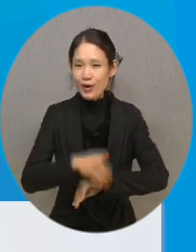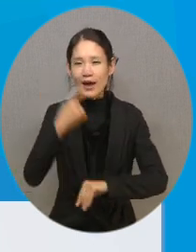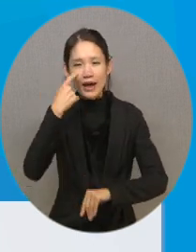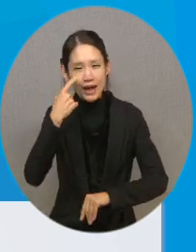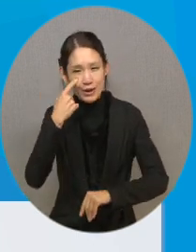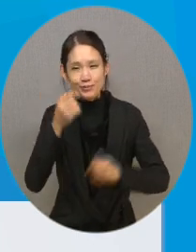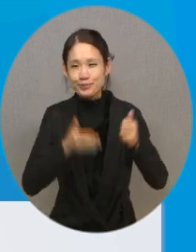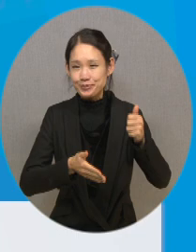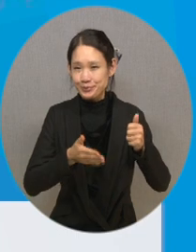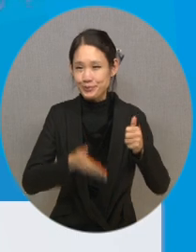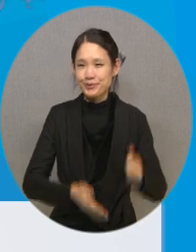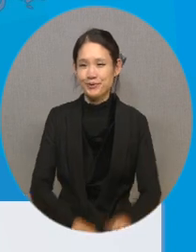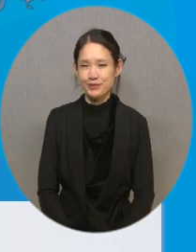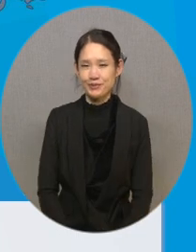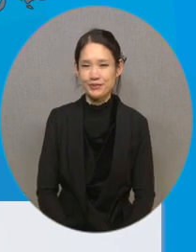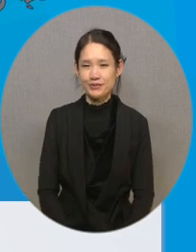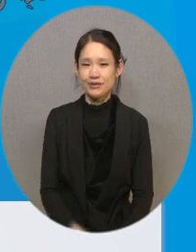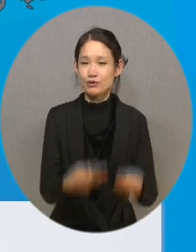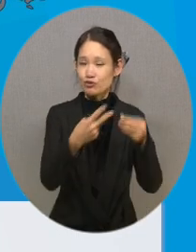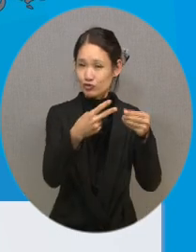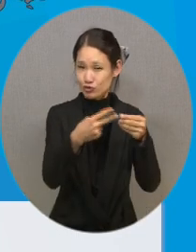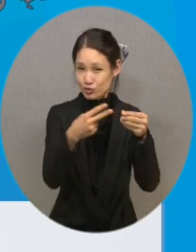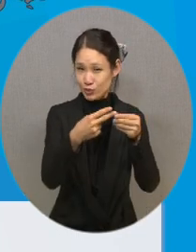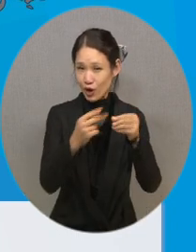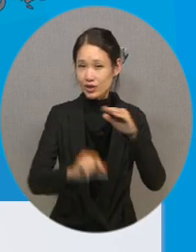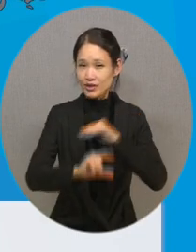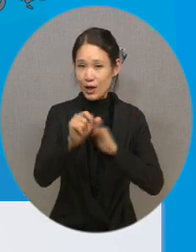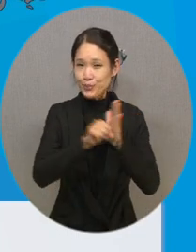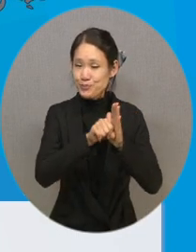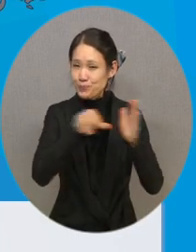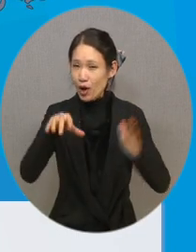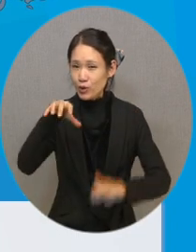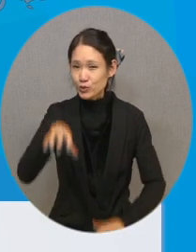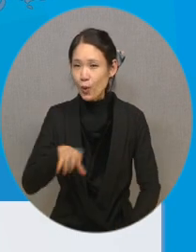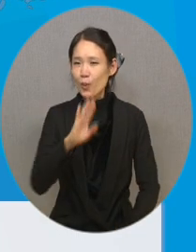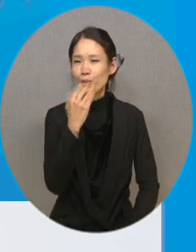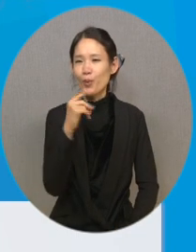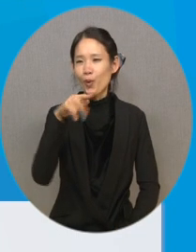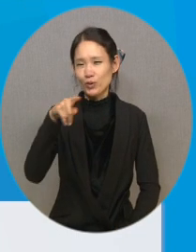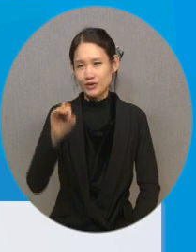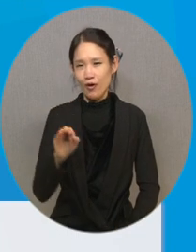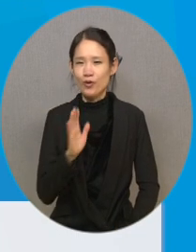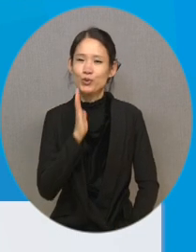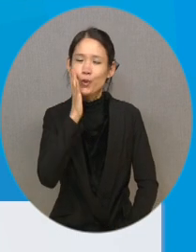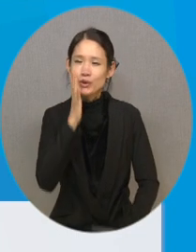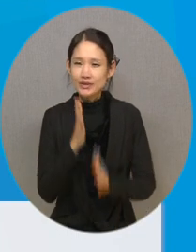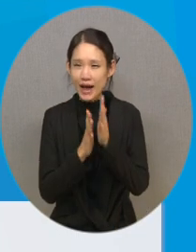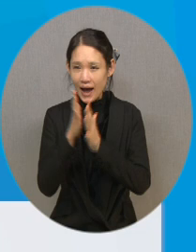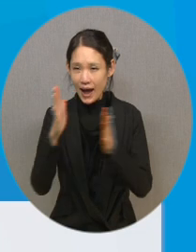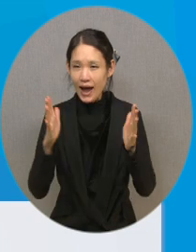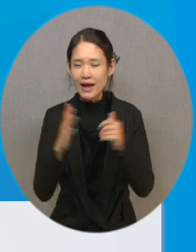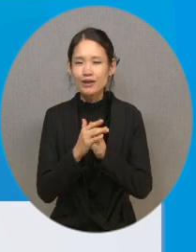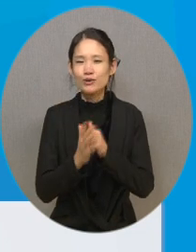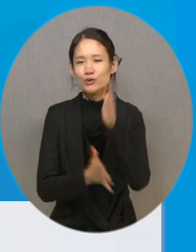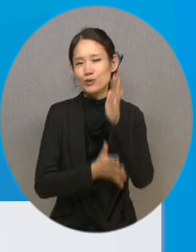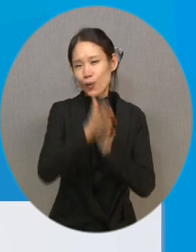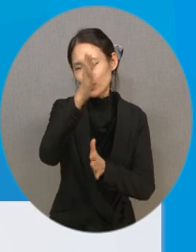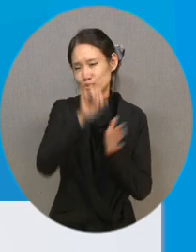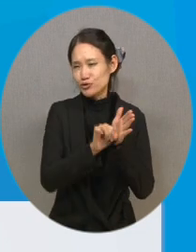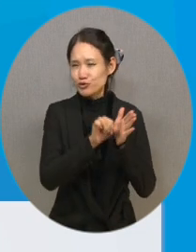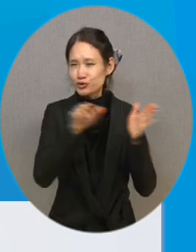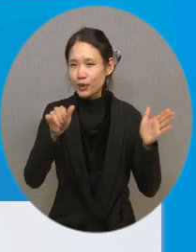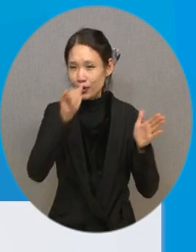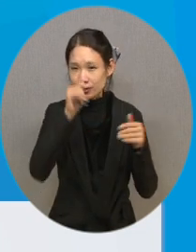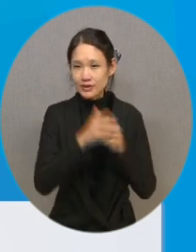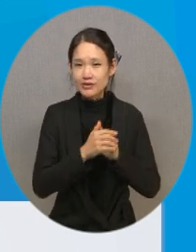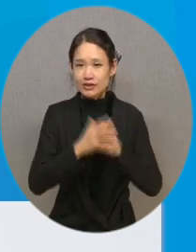어떨까요? 두 번째 일출 명소는 보성입니다. 녹차의 도시로 알려져 있는 보성에는